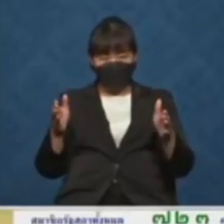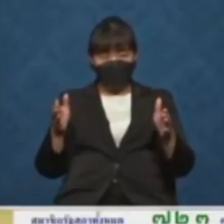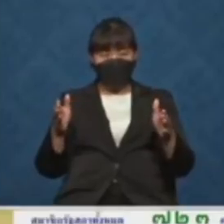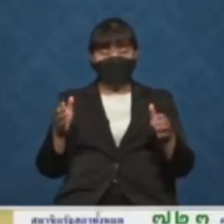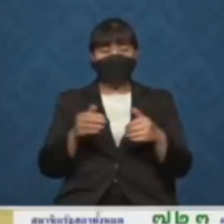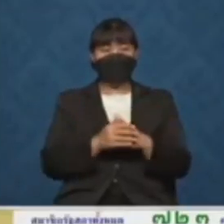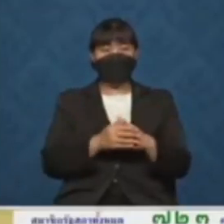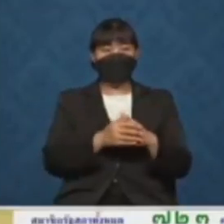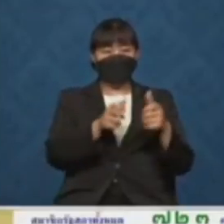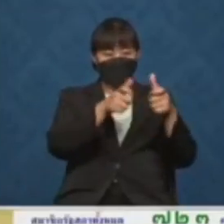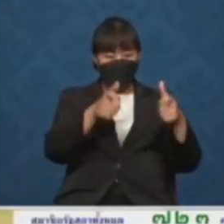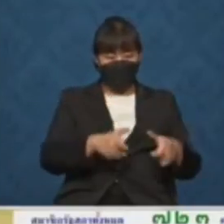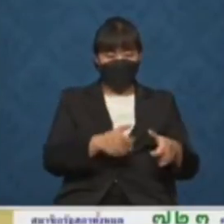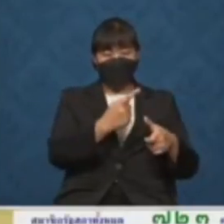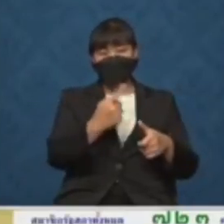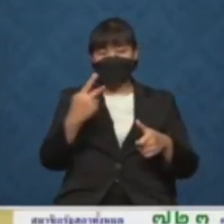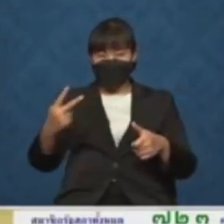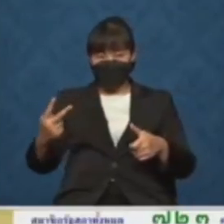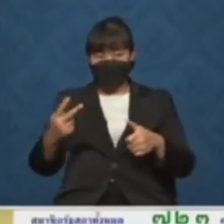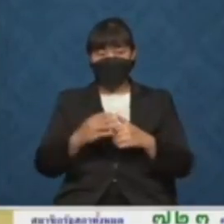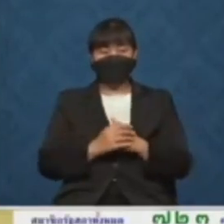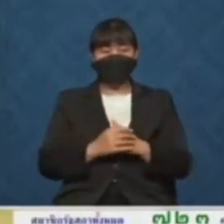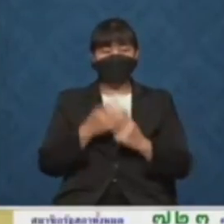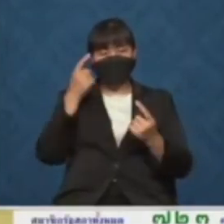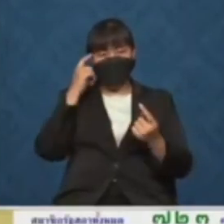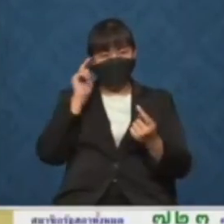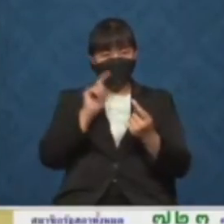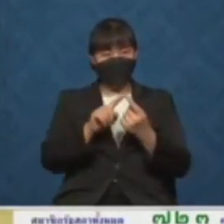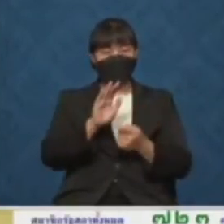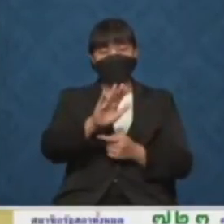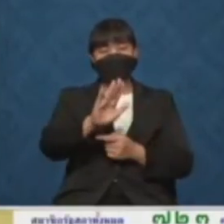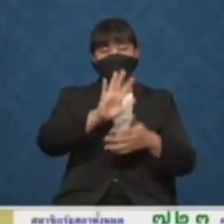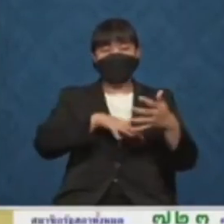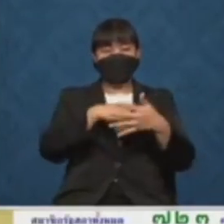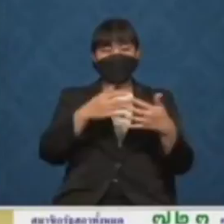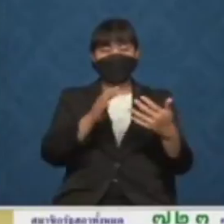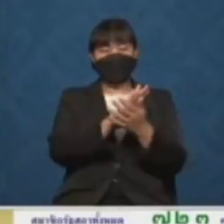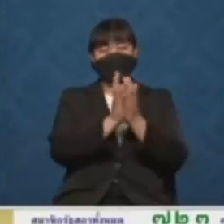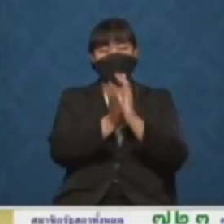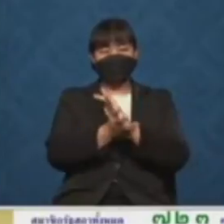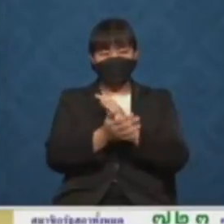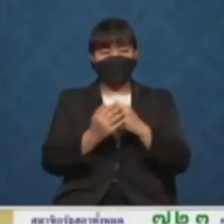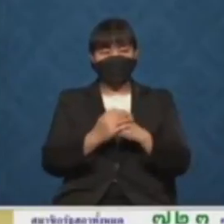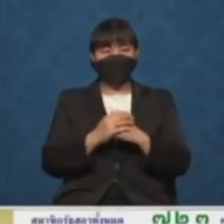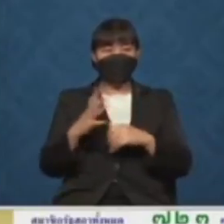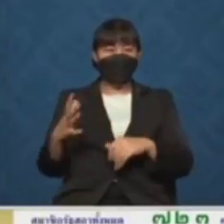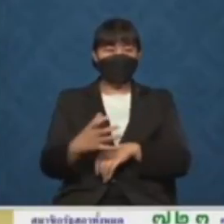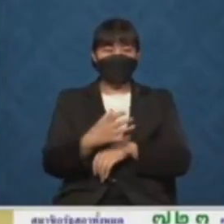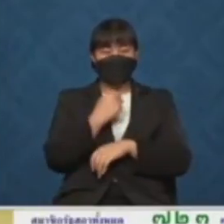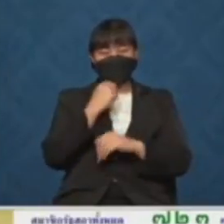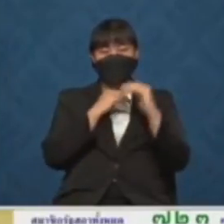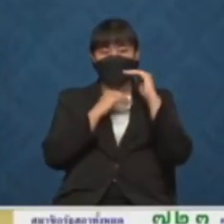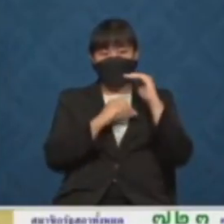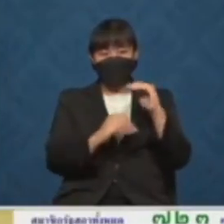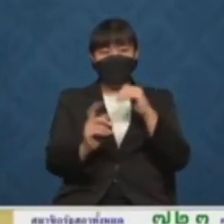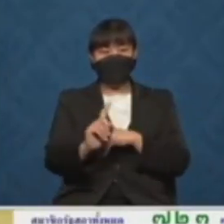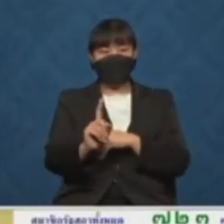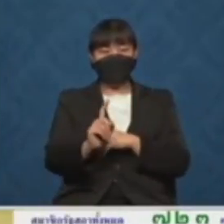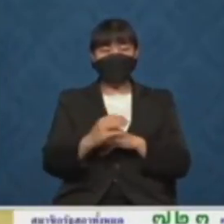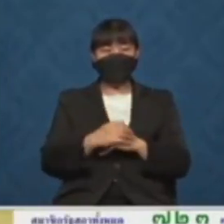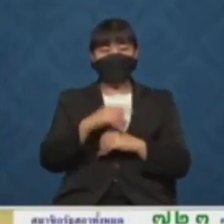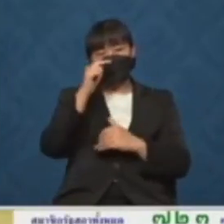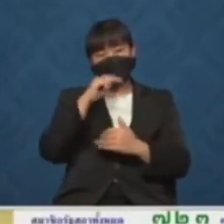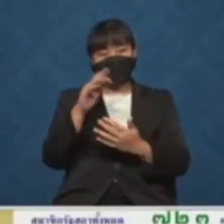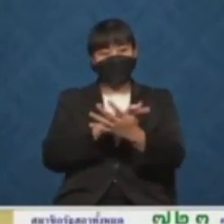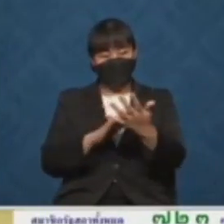านสองฉταภัเรากจะพบวเป้าหมายองแผนก.อน Maxwellนด้านก เมือกกำหนดวาให้ประเทศ